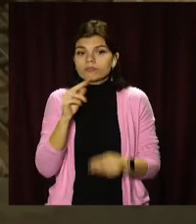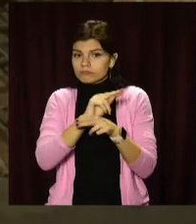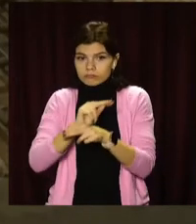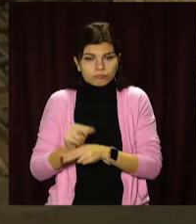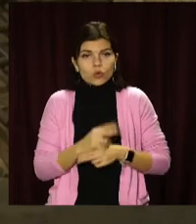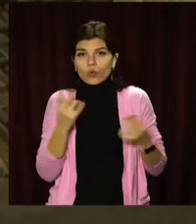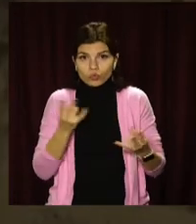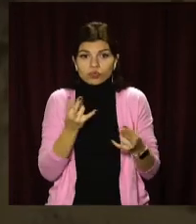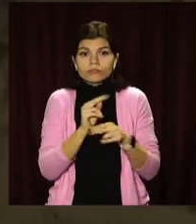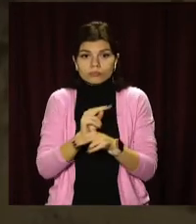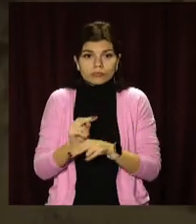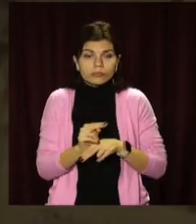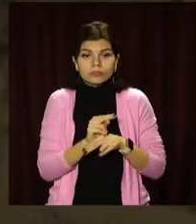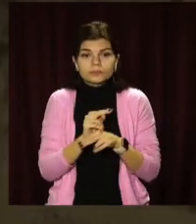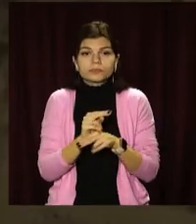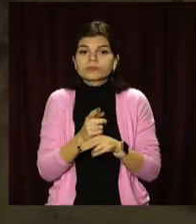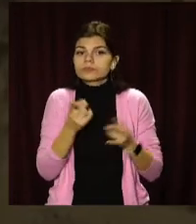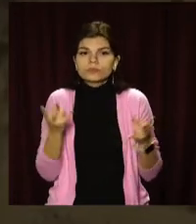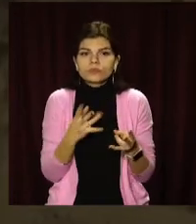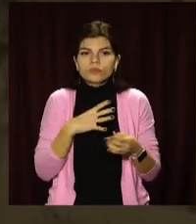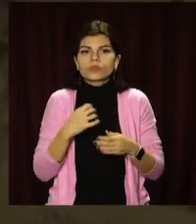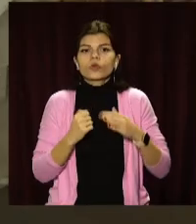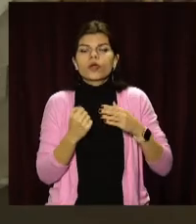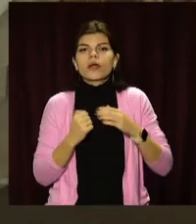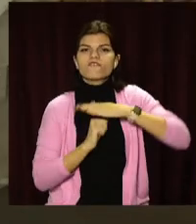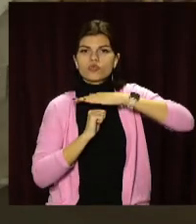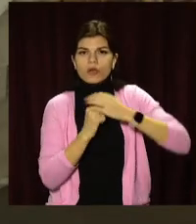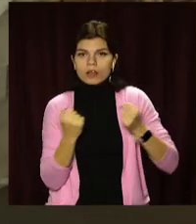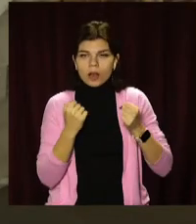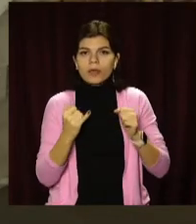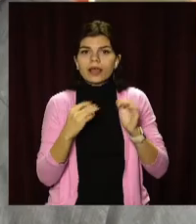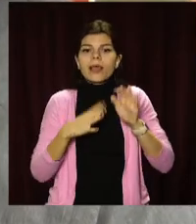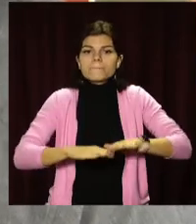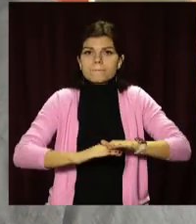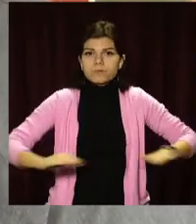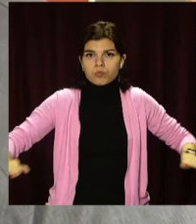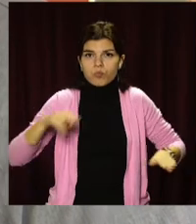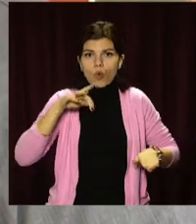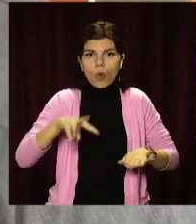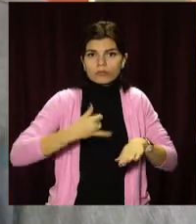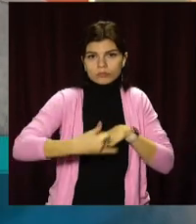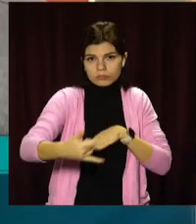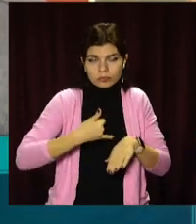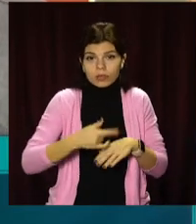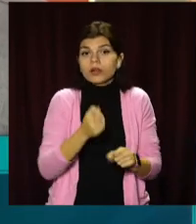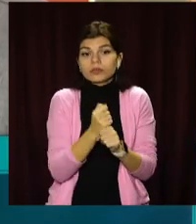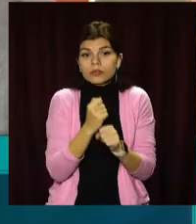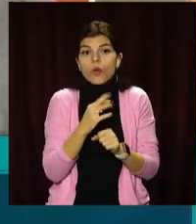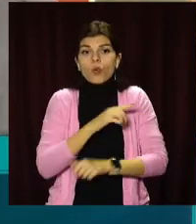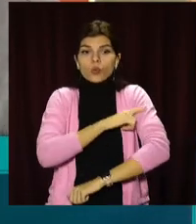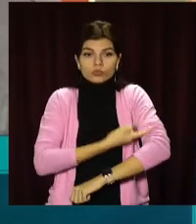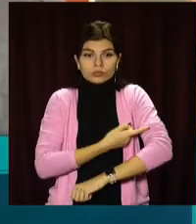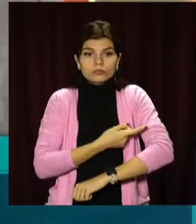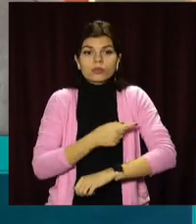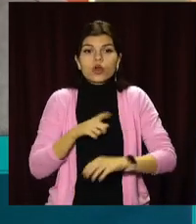додаткові будівельні роботи. Зокрема, потребували зміцнення фундамент і підлога 9-ї лікарні. Проведено роботи по усиленню,